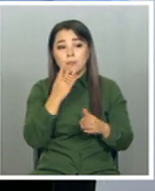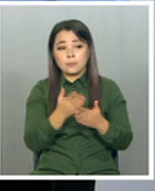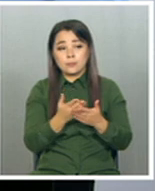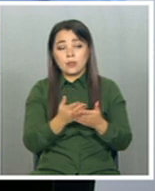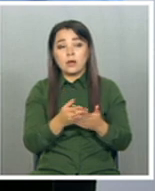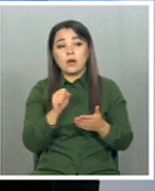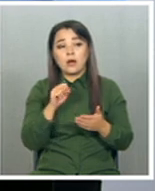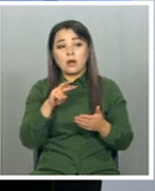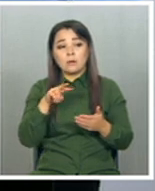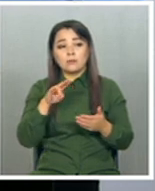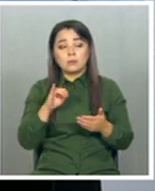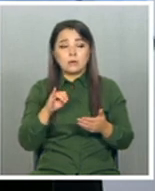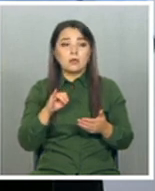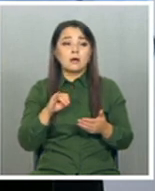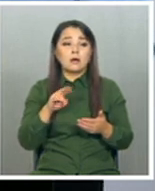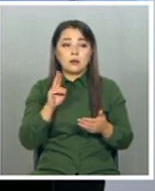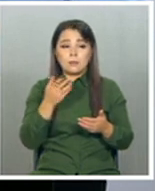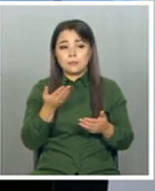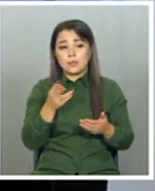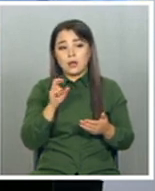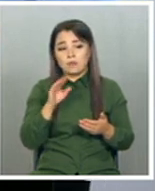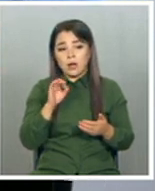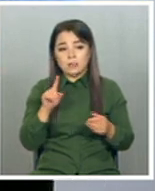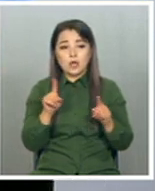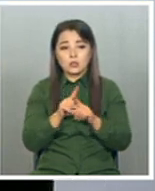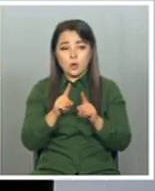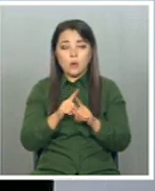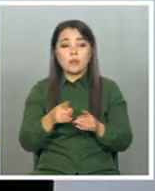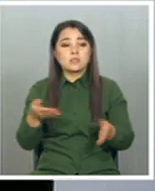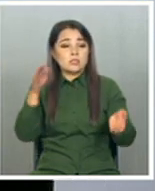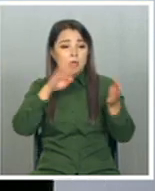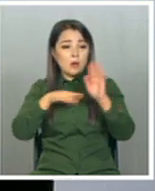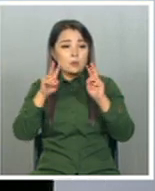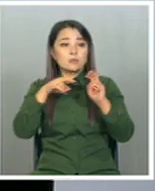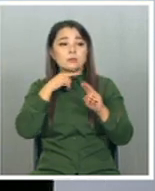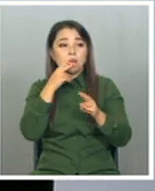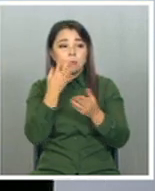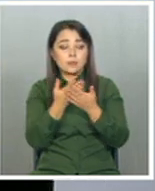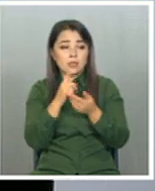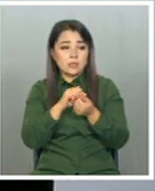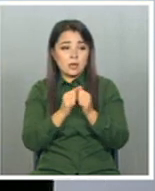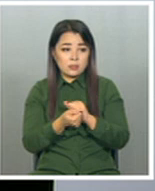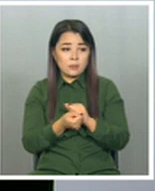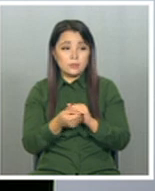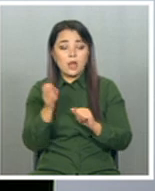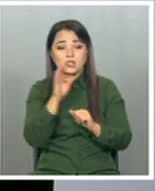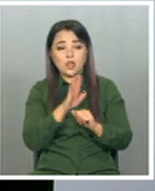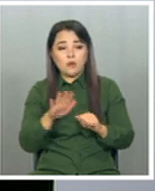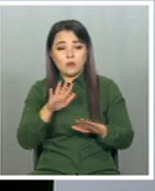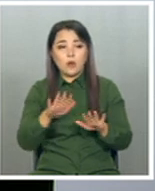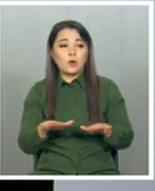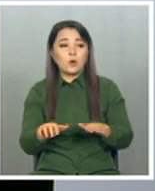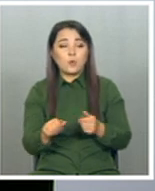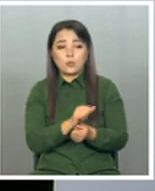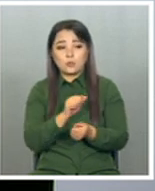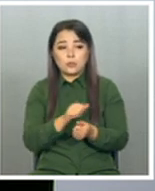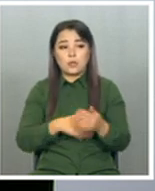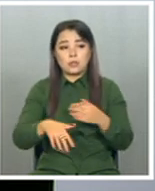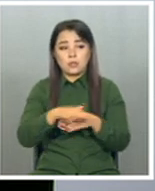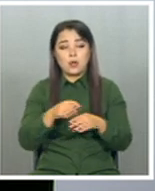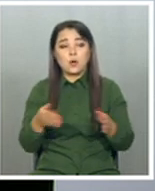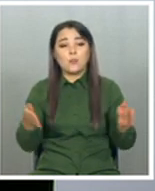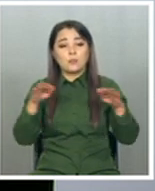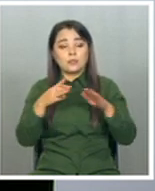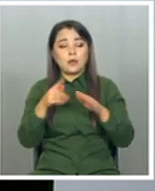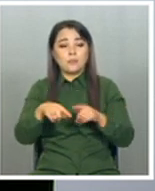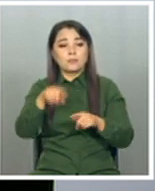Альпы тауы мен Кавказ тауы мысалға келтіріп тұрмыз. Альпы тауы ол Еуропа құрлығындағы тау, оның ең биік нүктесі